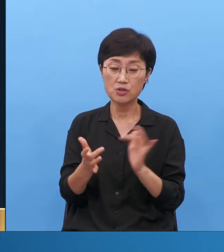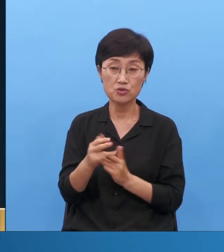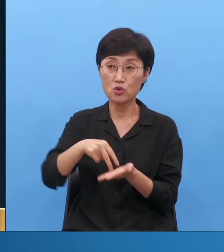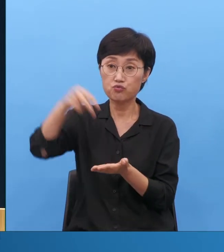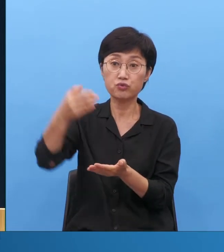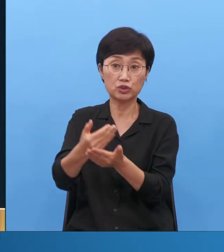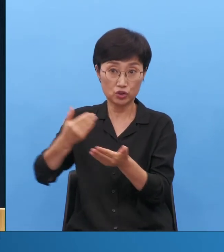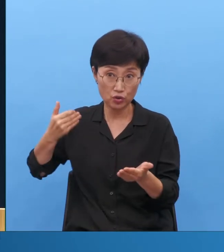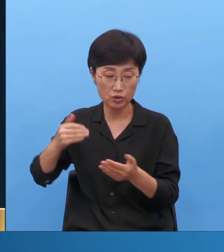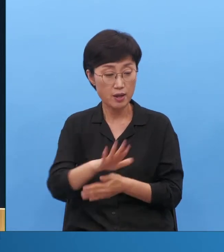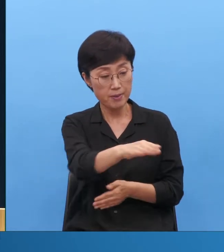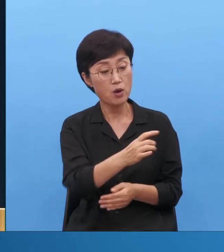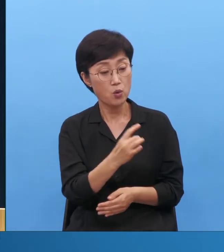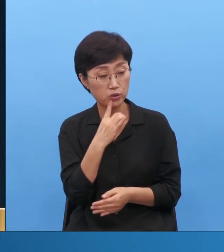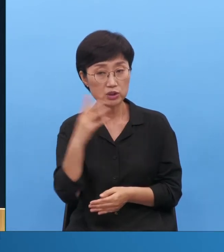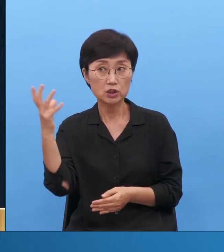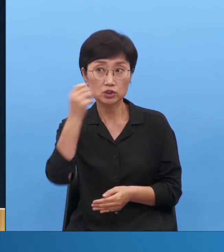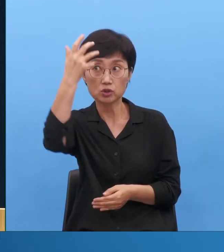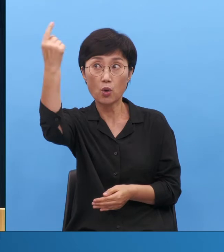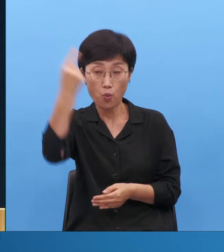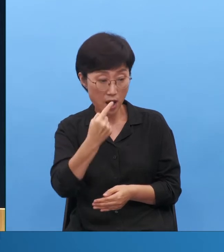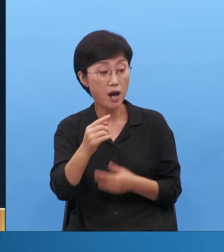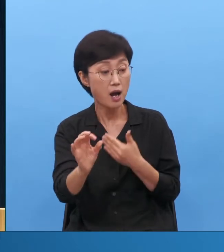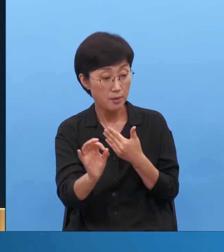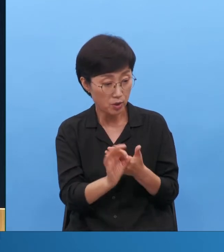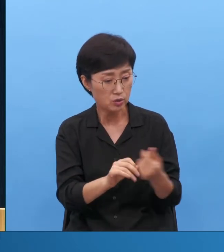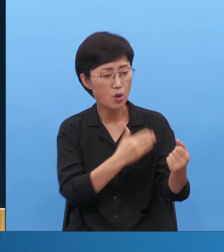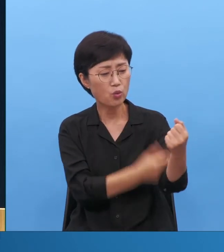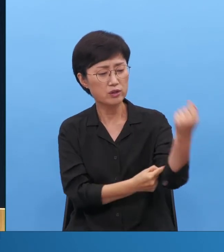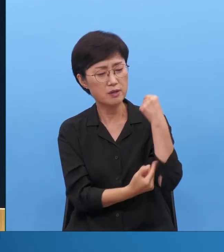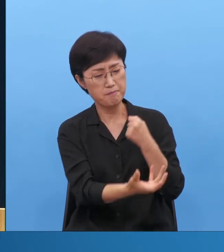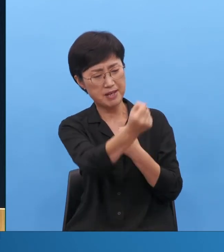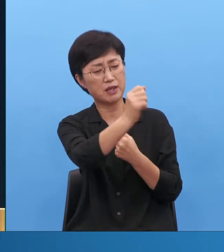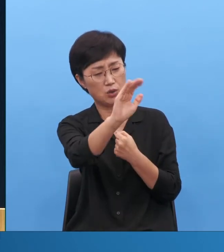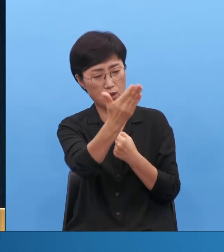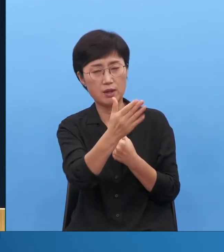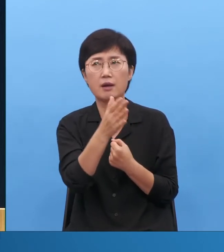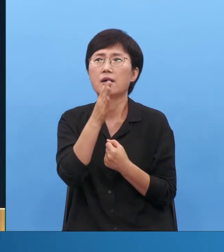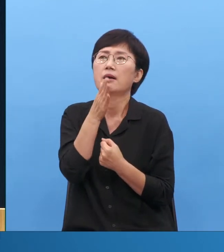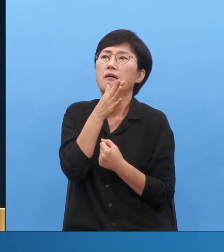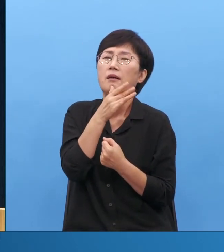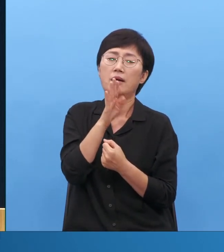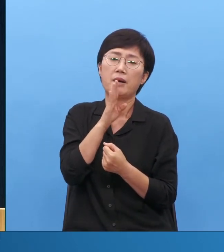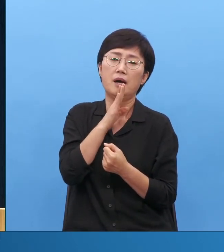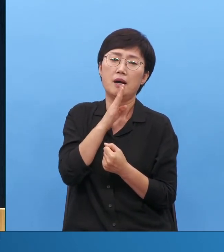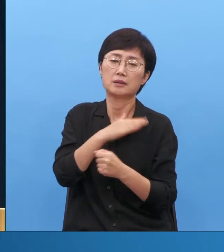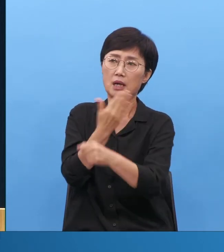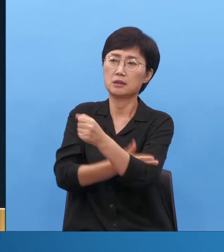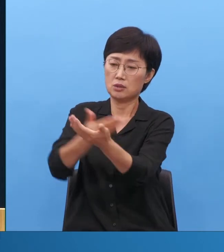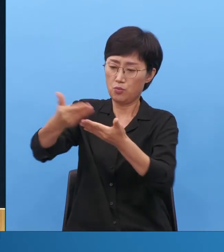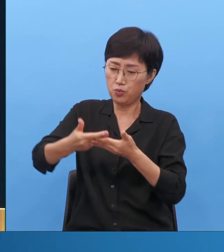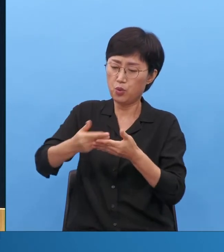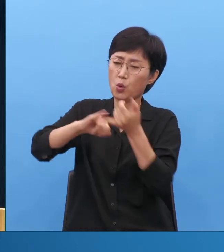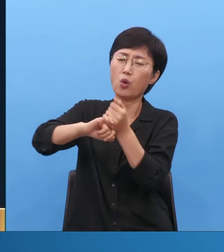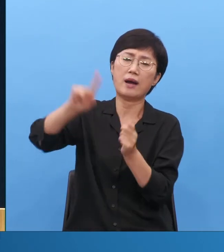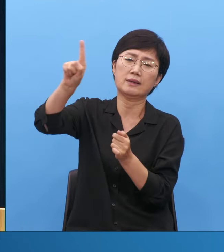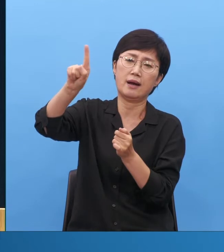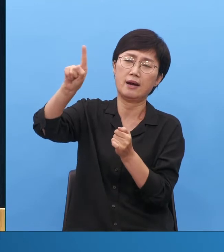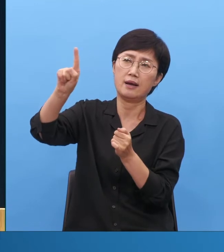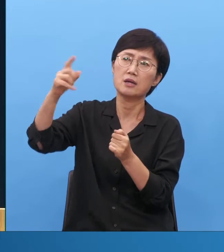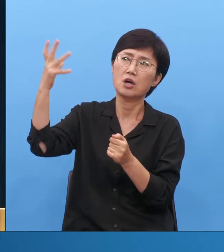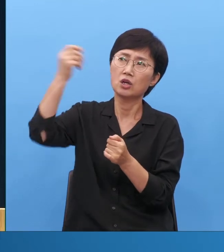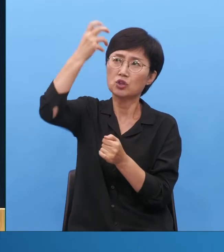임하면 권능을 받게 될 것이다. And Jesus says, but when the Holy Spirit 그렇습니다. comes upon you, 그 you 능력이 will 우리에게 receive 필요한 power. 거예요. That's the power we 그래서 오늘 need. 예배 드리는 겁니다. 세상